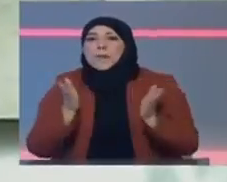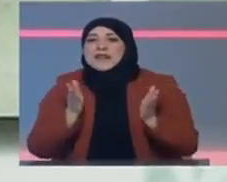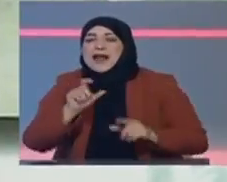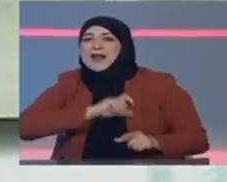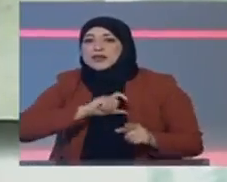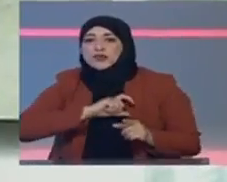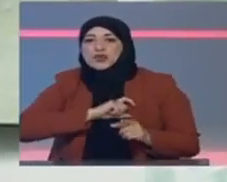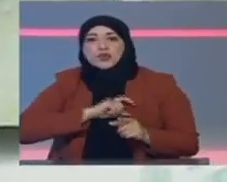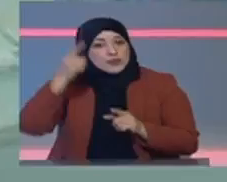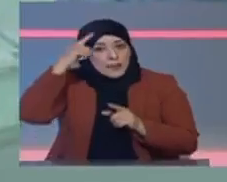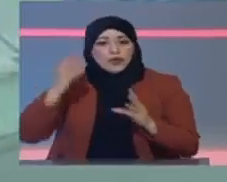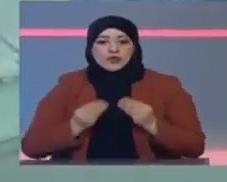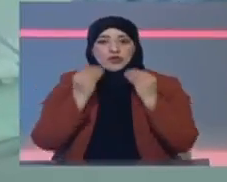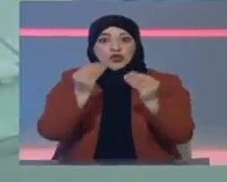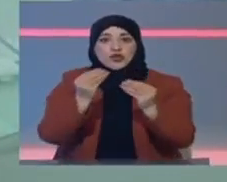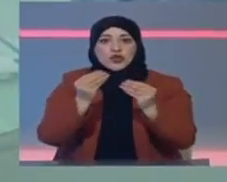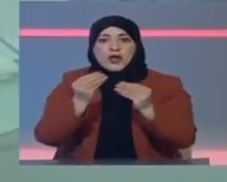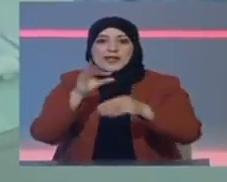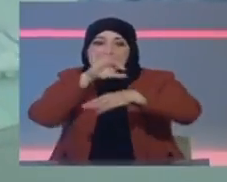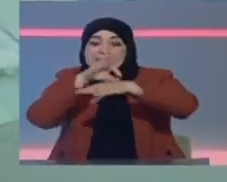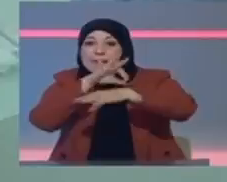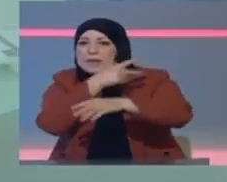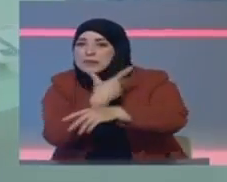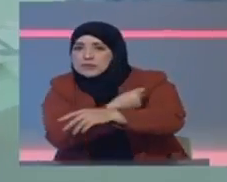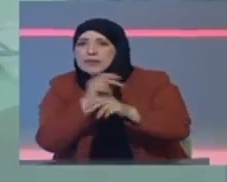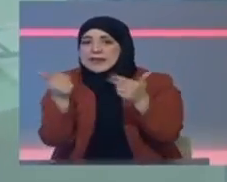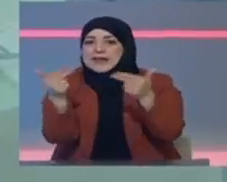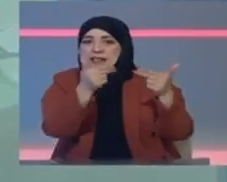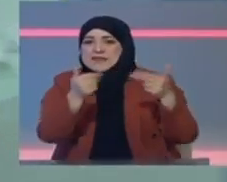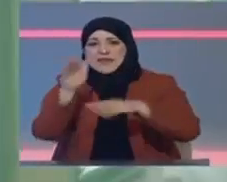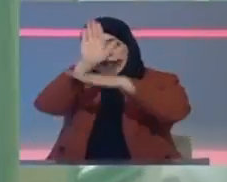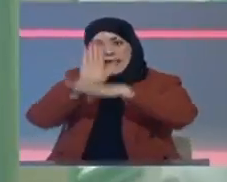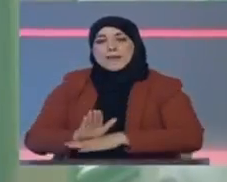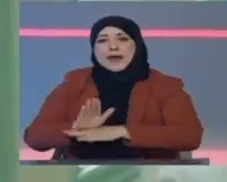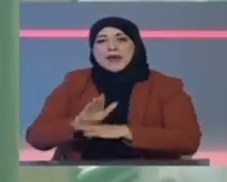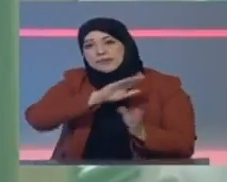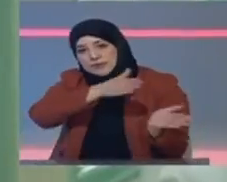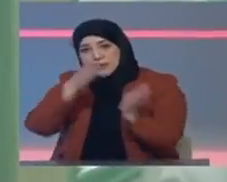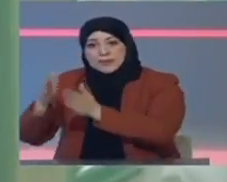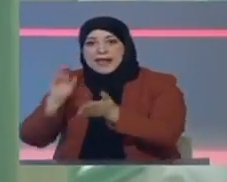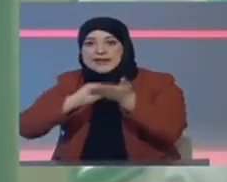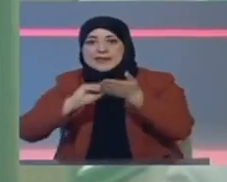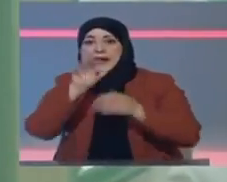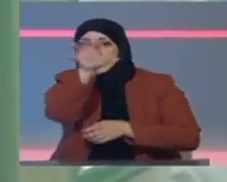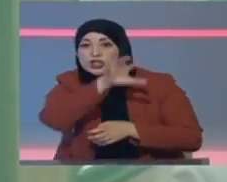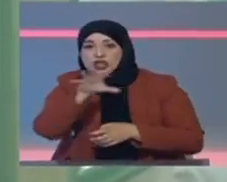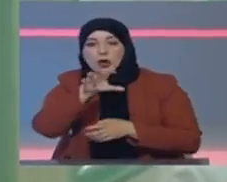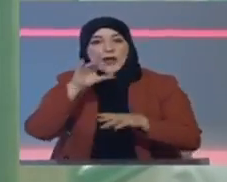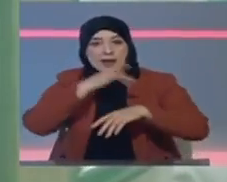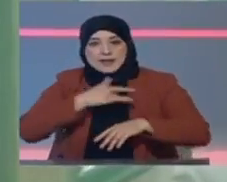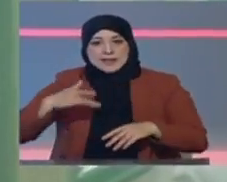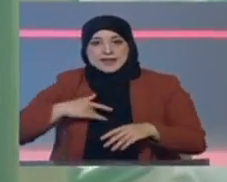بسوسه لضمان سلامه الاطار الطبي الاداره الجهويه للصحه والاداره